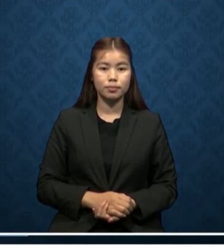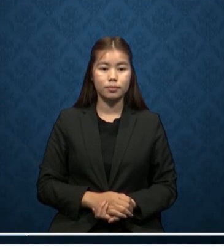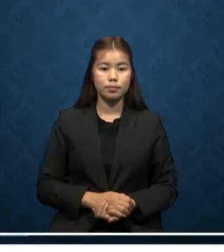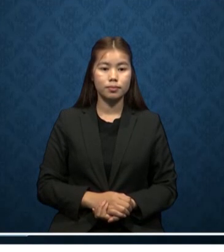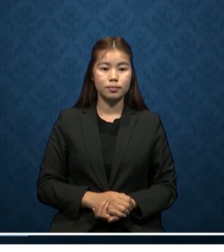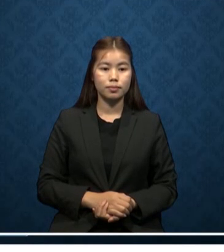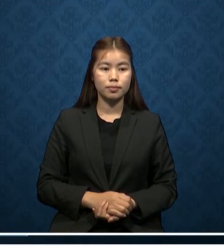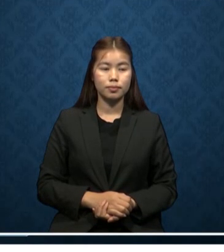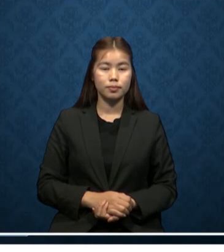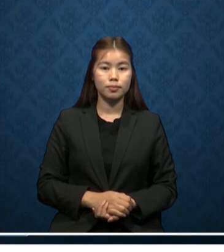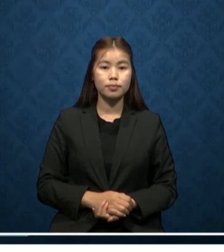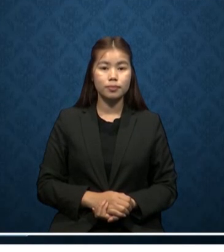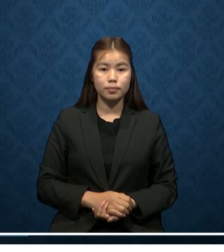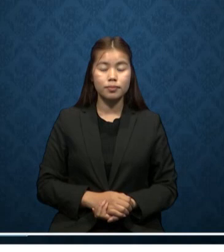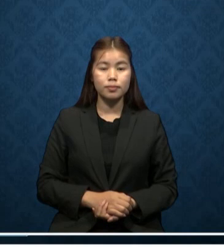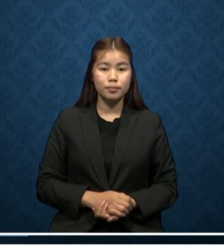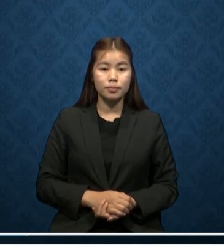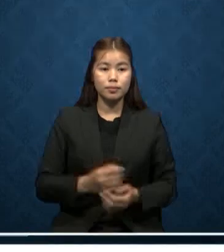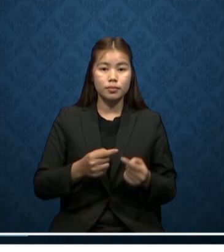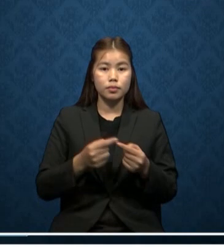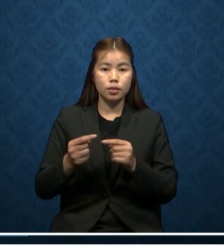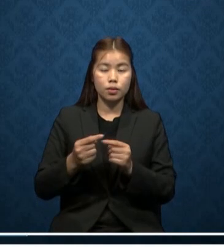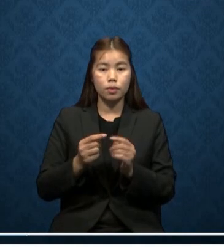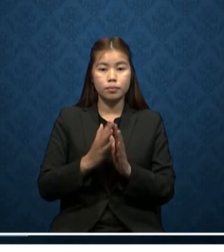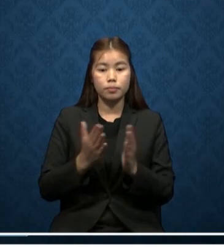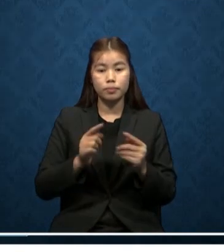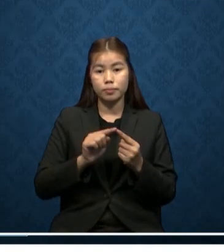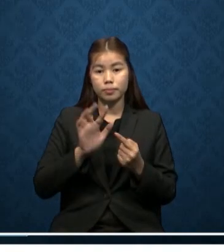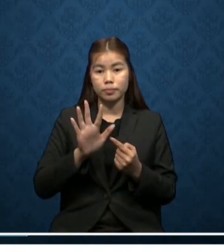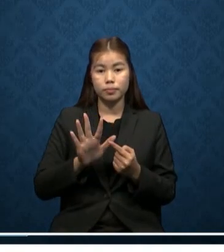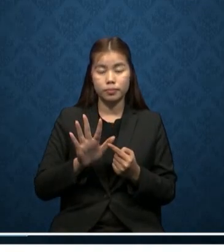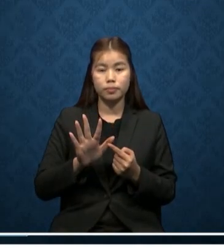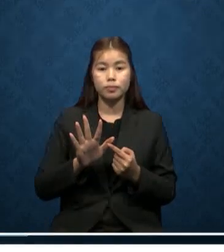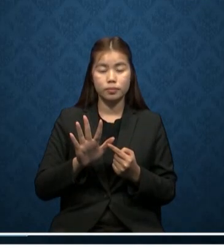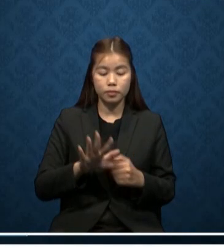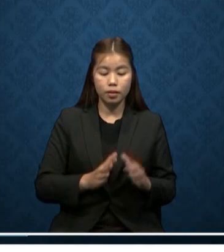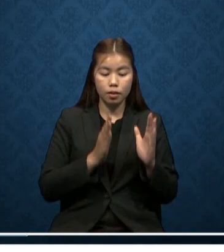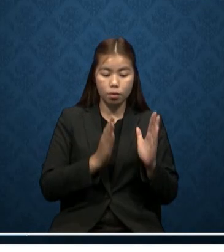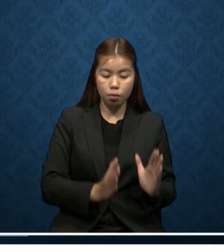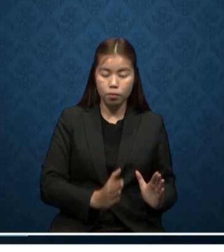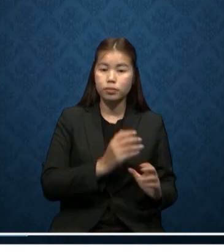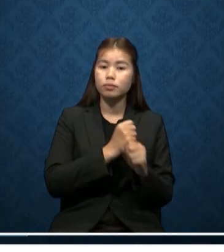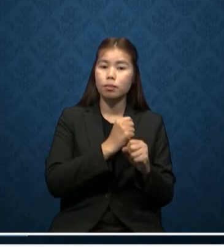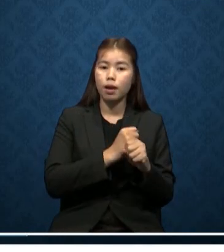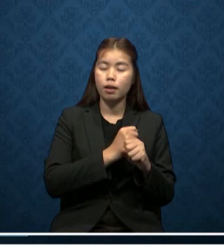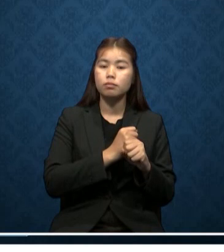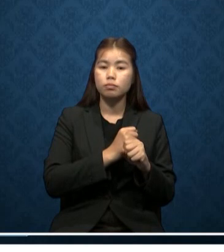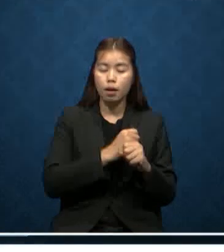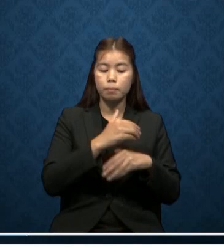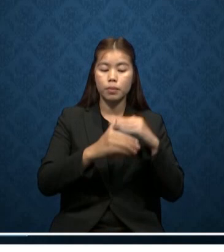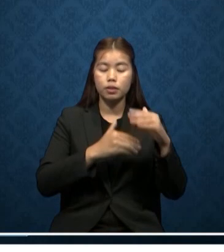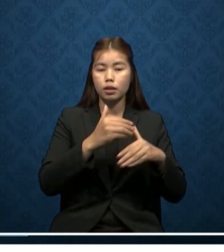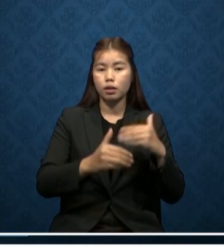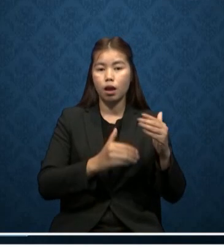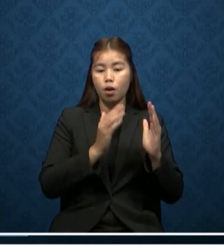ครับในแผนย่อยที่ 5ครับการสร้างและพัฒนาบุคลากรภาครัฐบุคลากรภาค